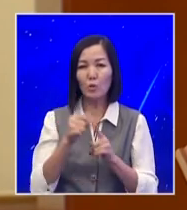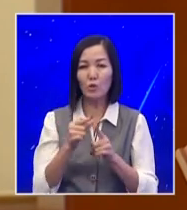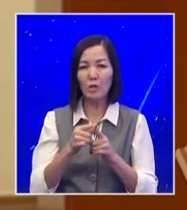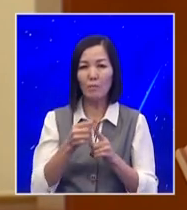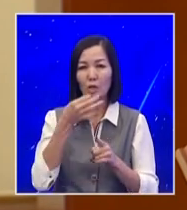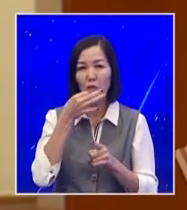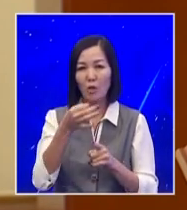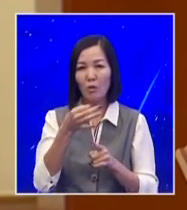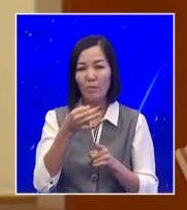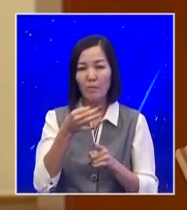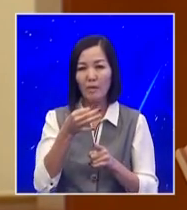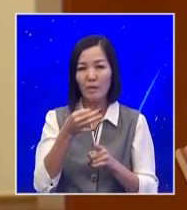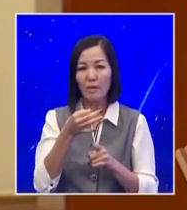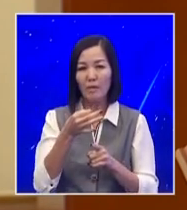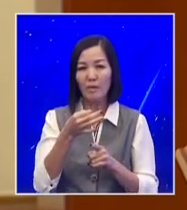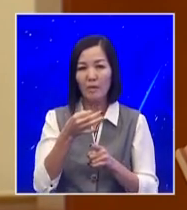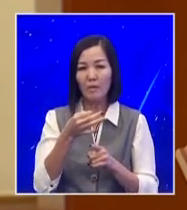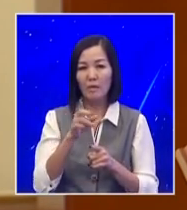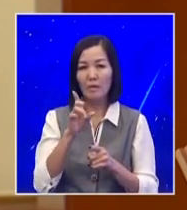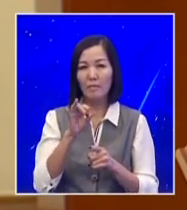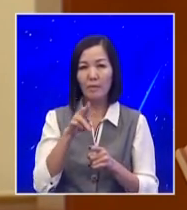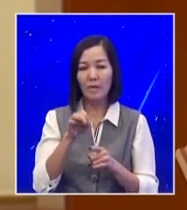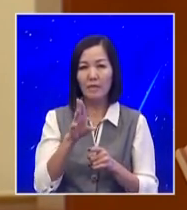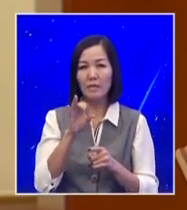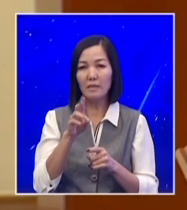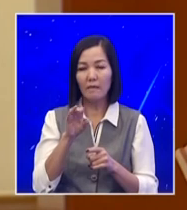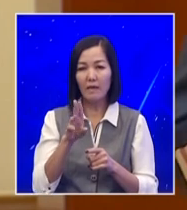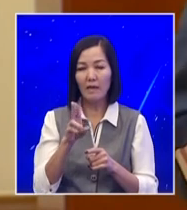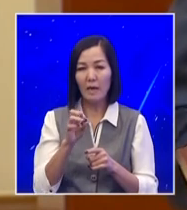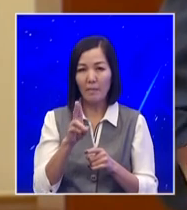жауап айтар едім. Это бред сивой кобылы.